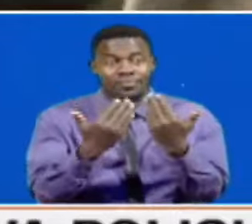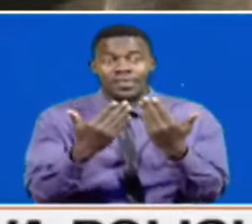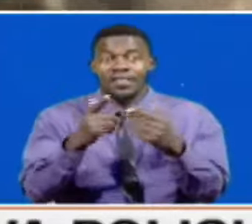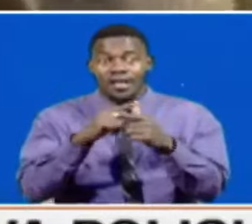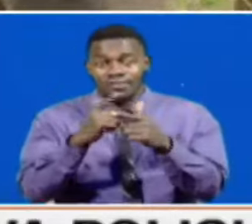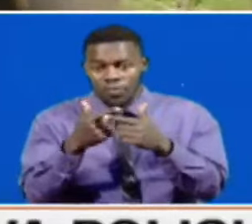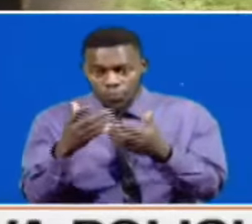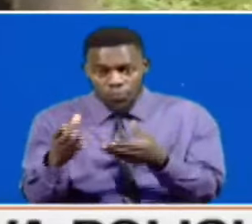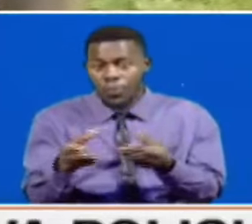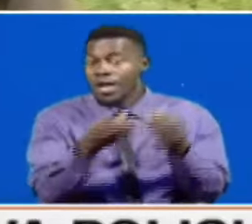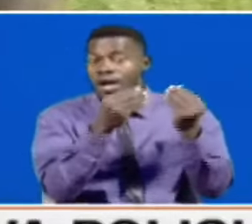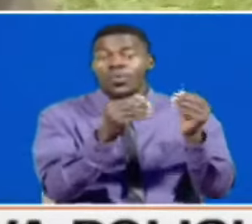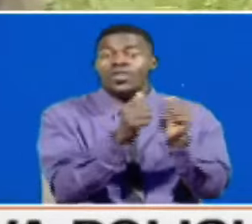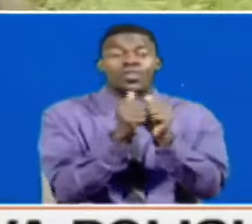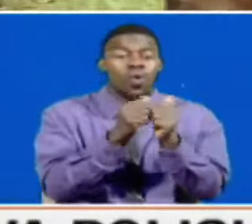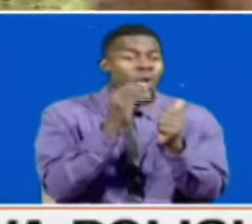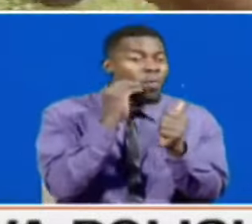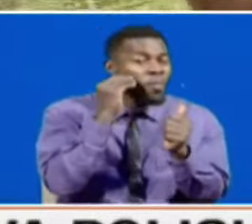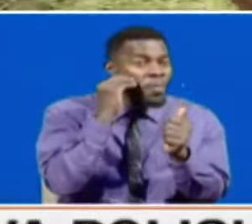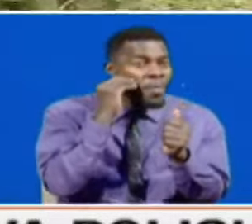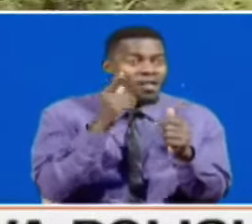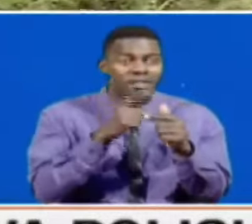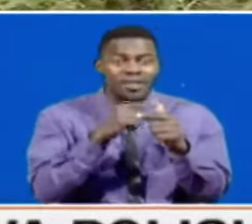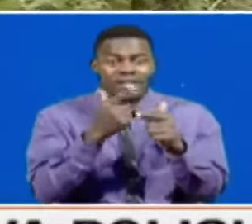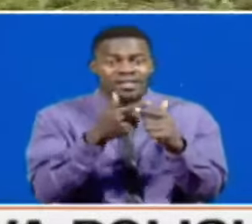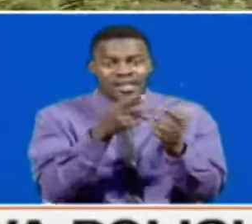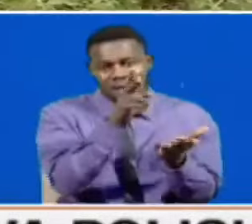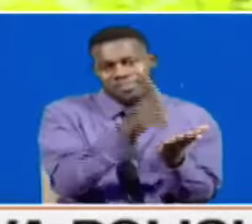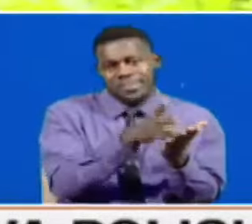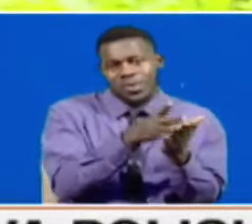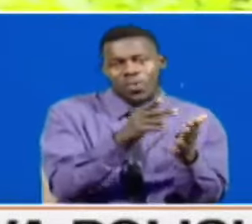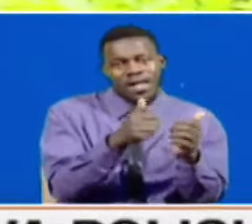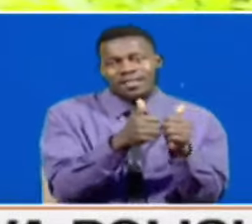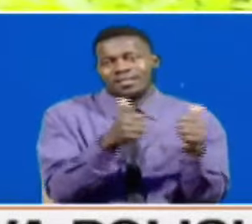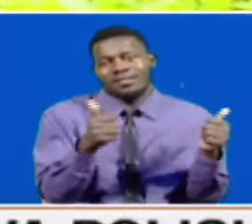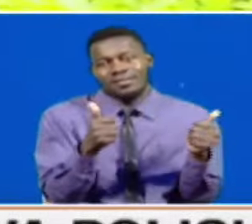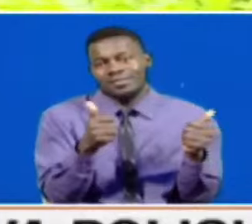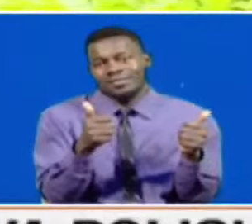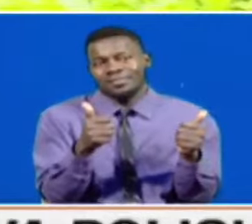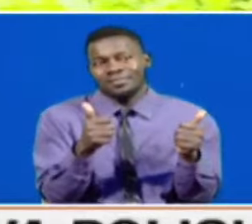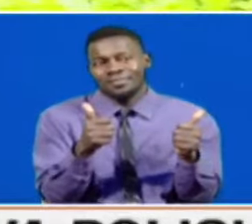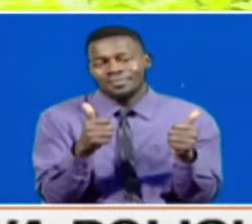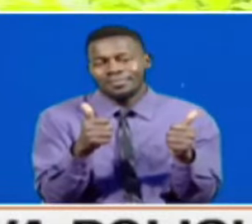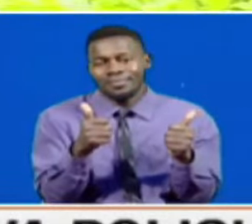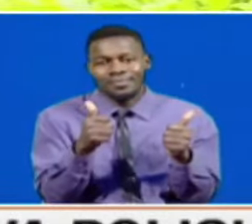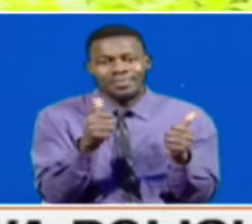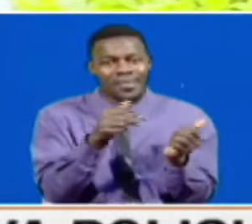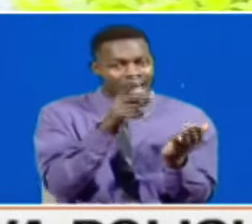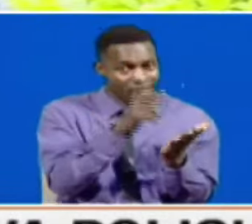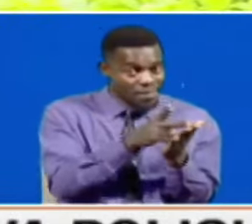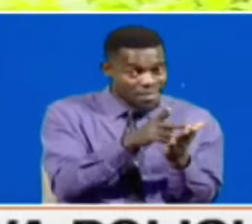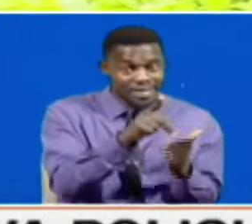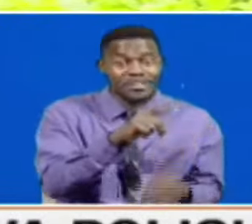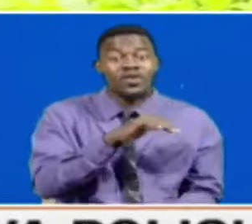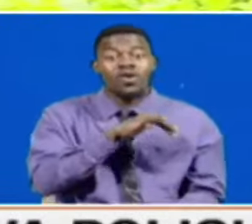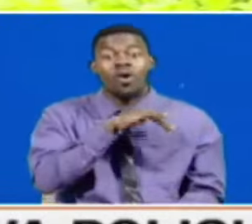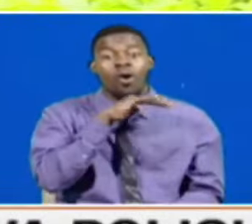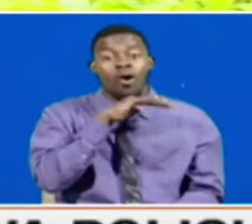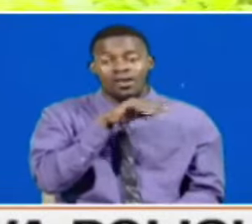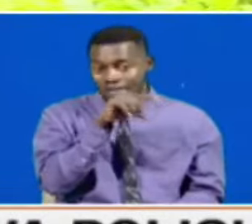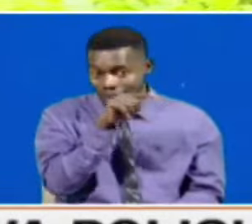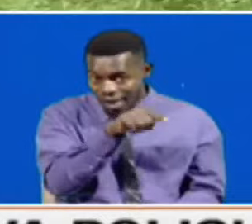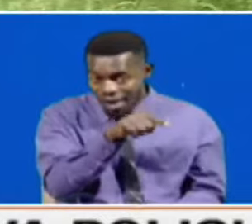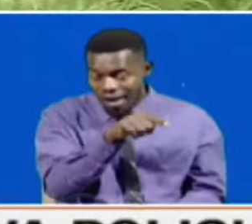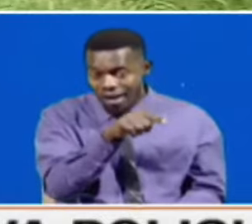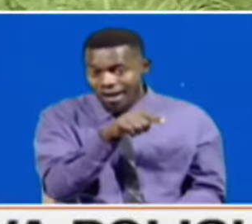Kuma pamoja na mbwa Wake wengine aina ya German Shepherd Nika niku Nika pale kwa